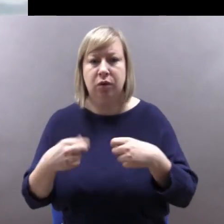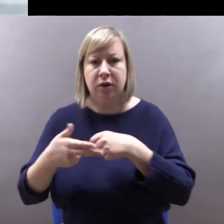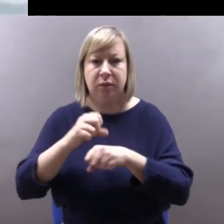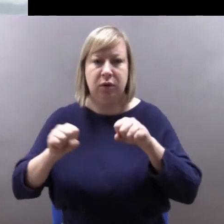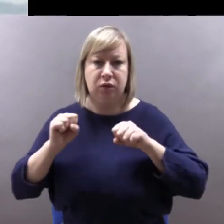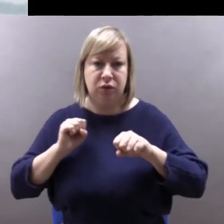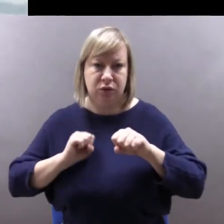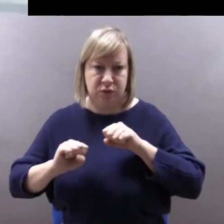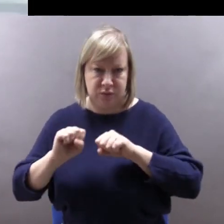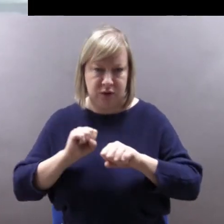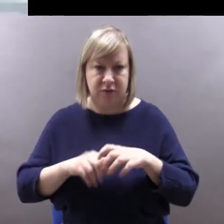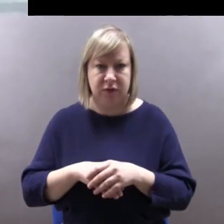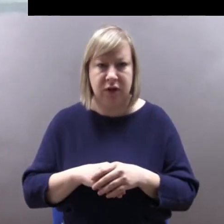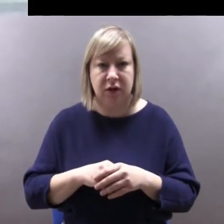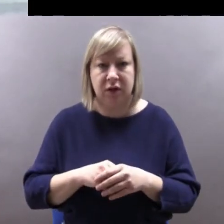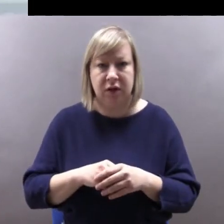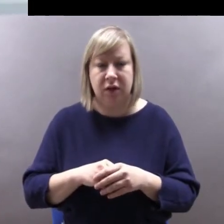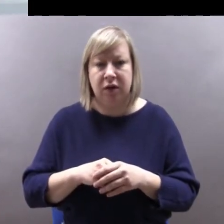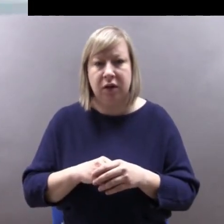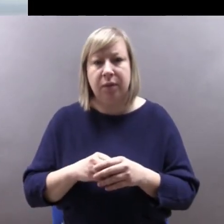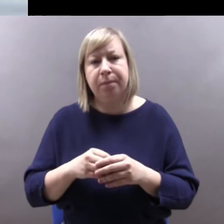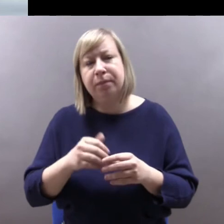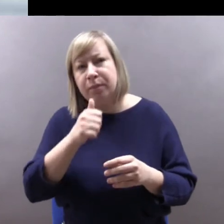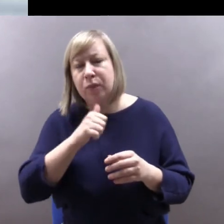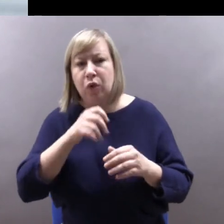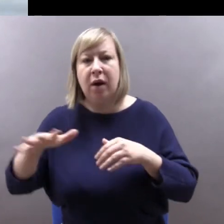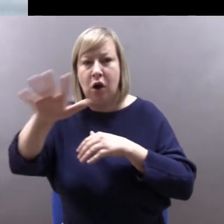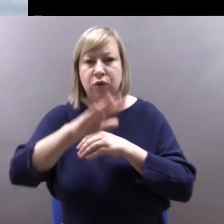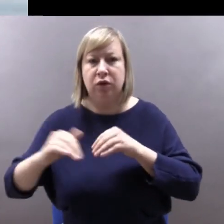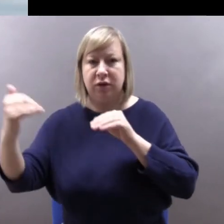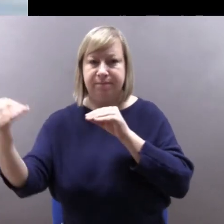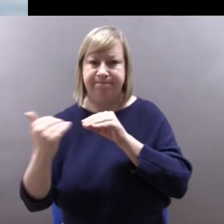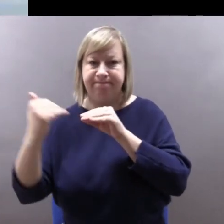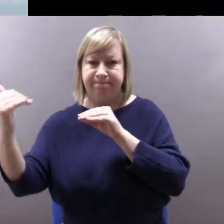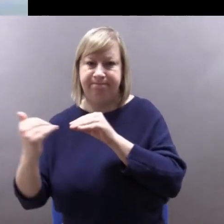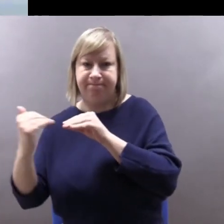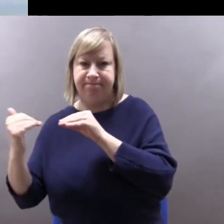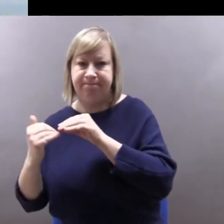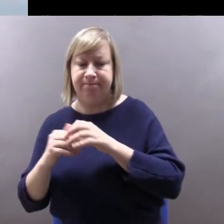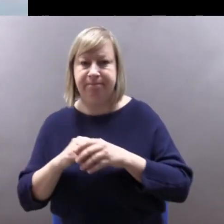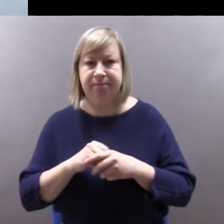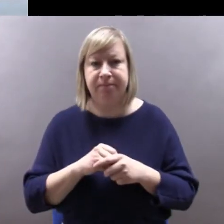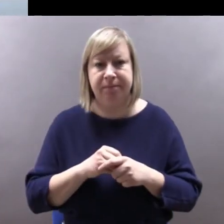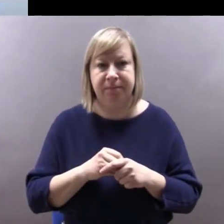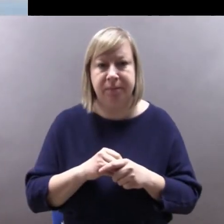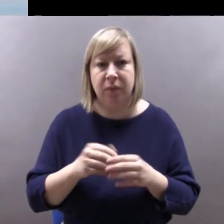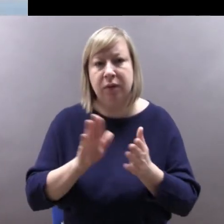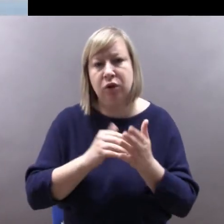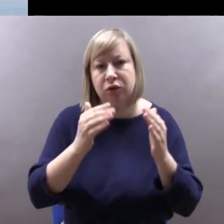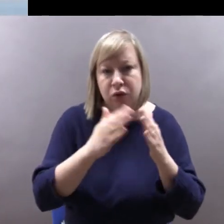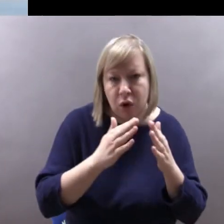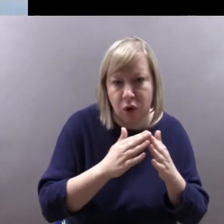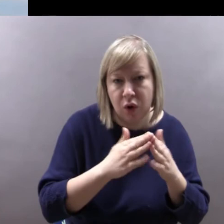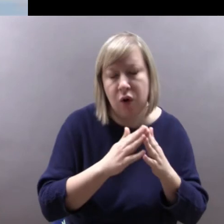swoje otoczenie pod siebie, tak? Jeśli mówimy o takim otoczeniu bezpośrednim, dom,